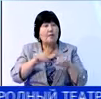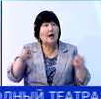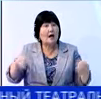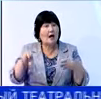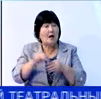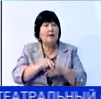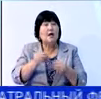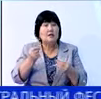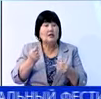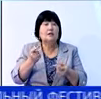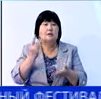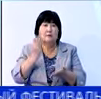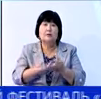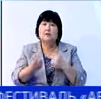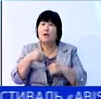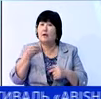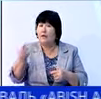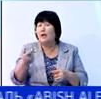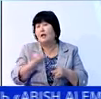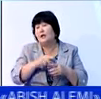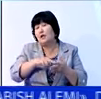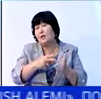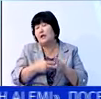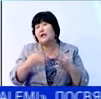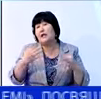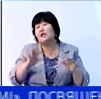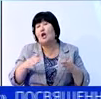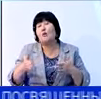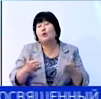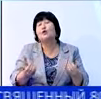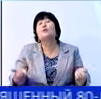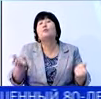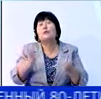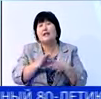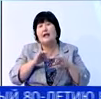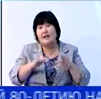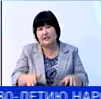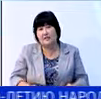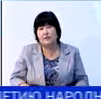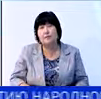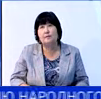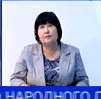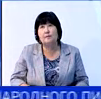обновлены, средства подлежат возврату. В этом плане вопросы разрешаются путем медиации.